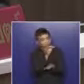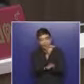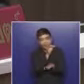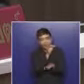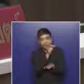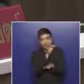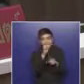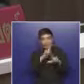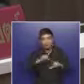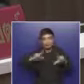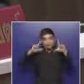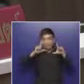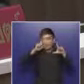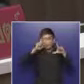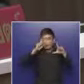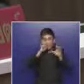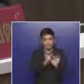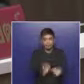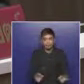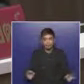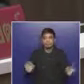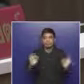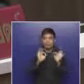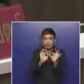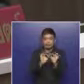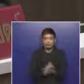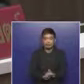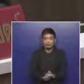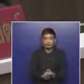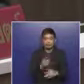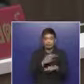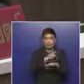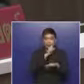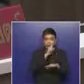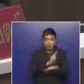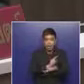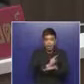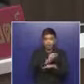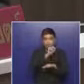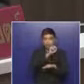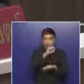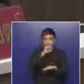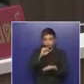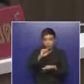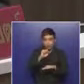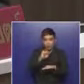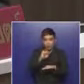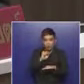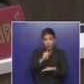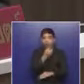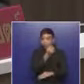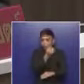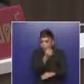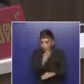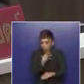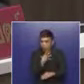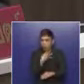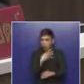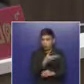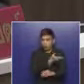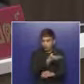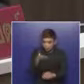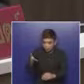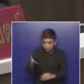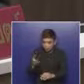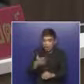เสี่ยงเรื่องชื่อเสียงเนี่ยมันเป็นเรื่องสำคัญมากนะครับท่านประธานสภาผู้แทนราษฎรท่านกำชับเรื่องนี้กับผู้แทนราษฎ